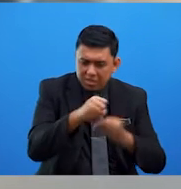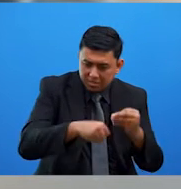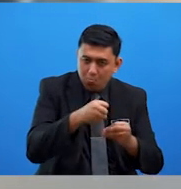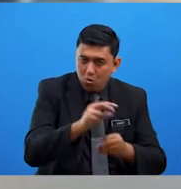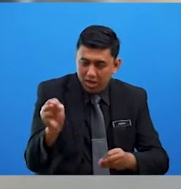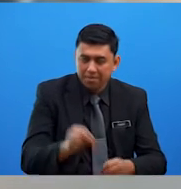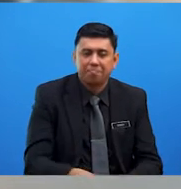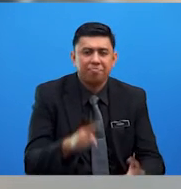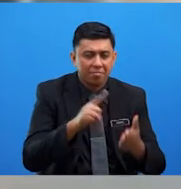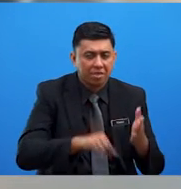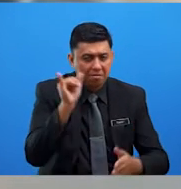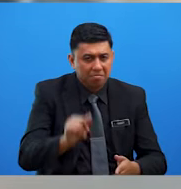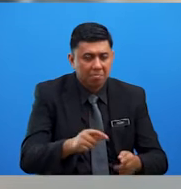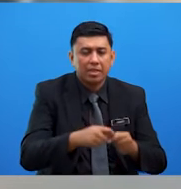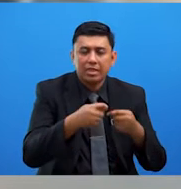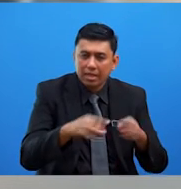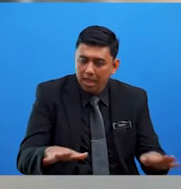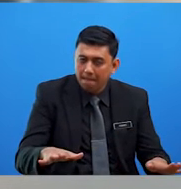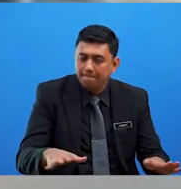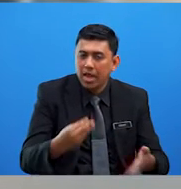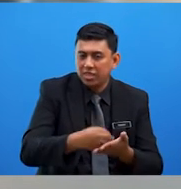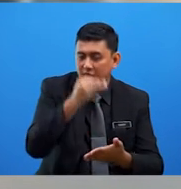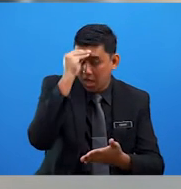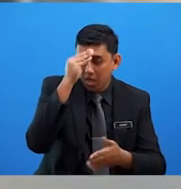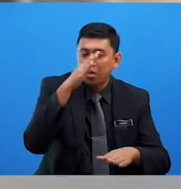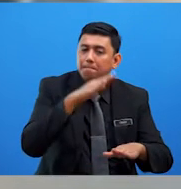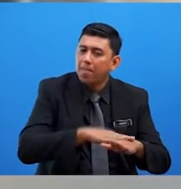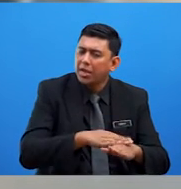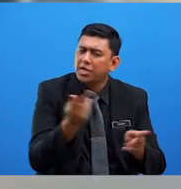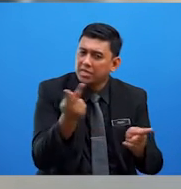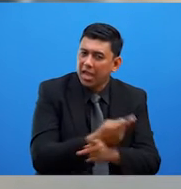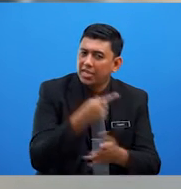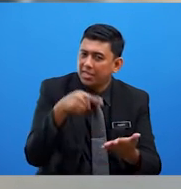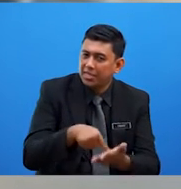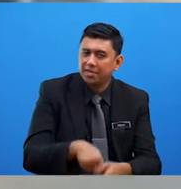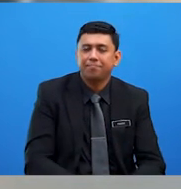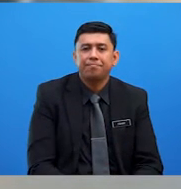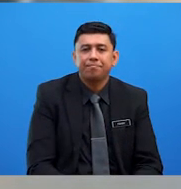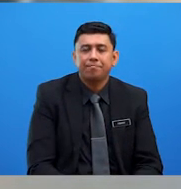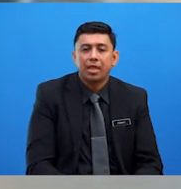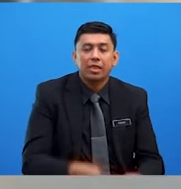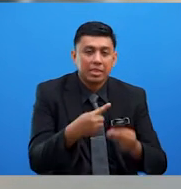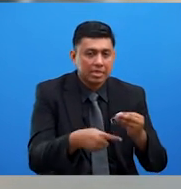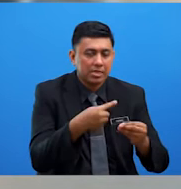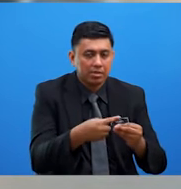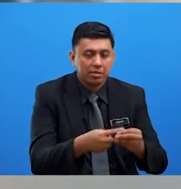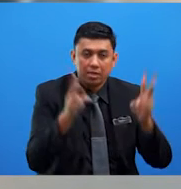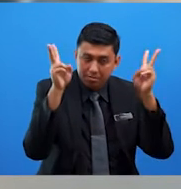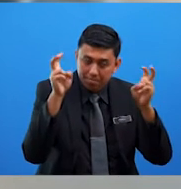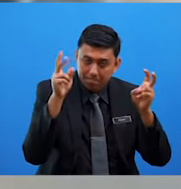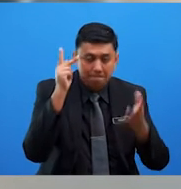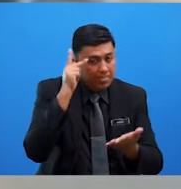Kesimpulannya, apa yang telah kita pelajari pada episod pada kali ini berkaitan